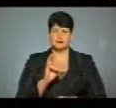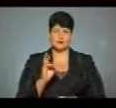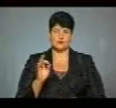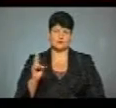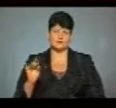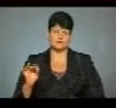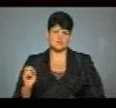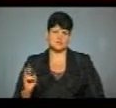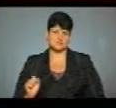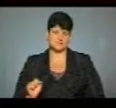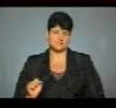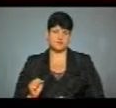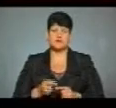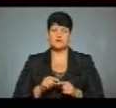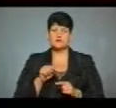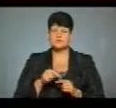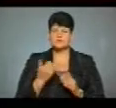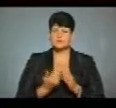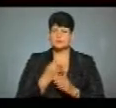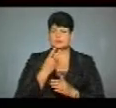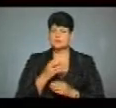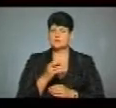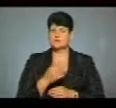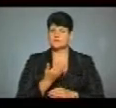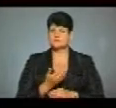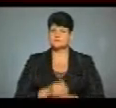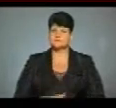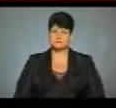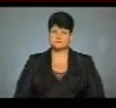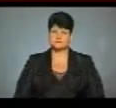Коцовська. І у цьому випуску дивіться про таке.